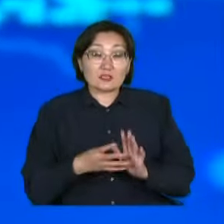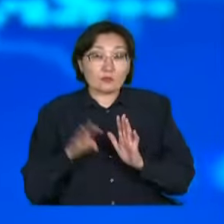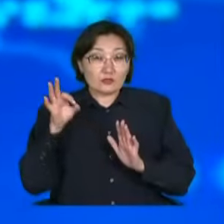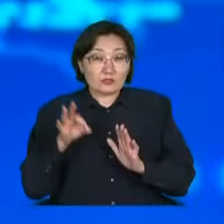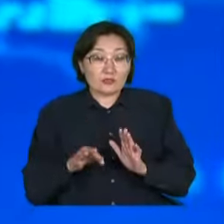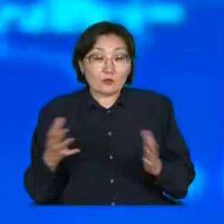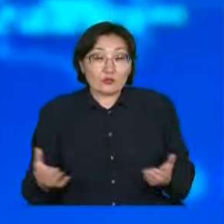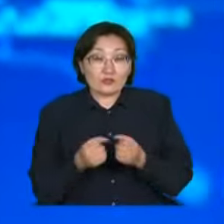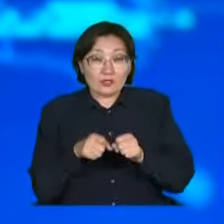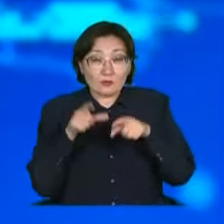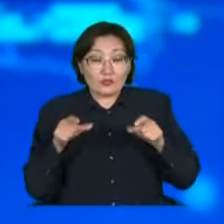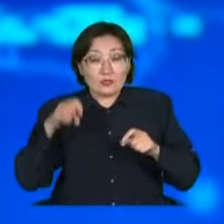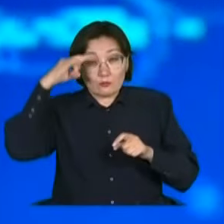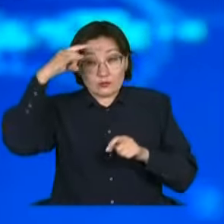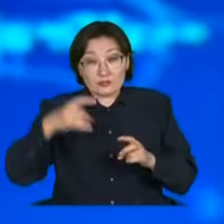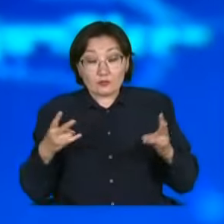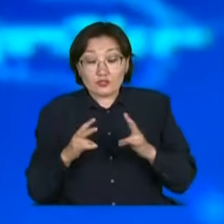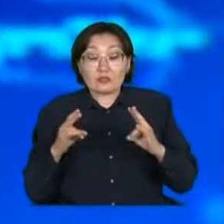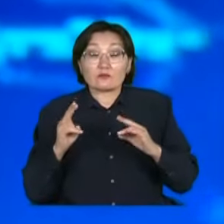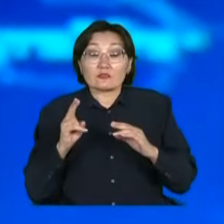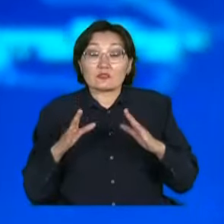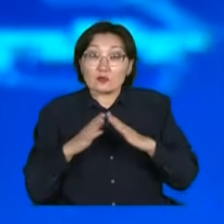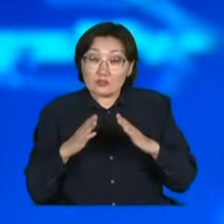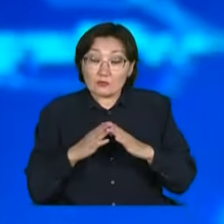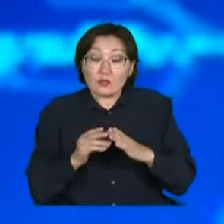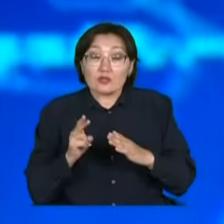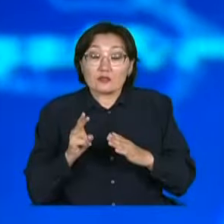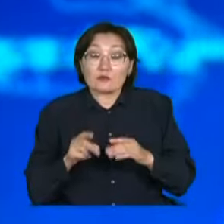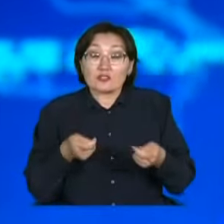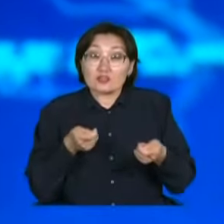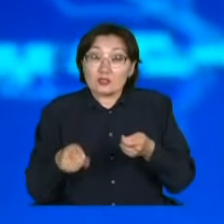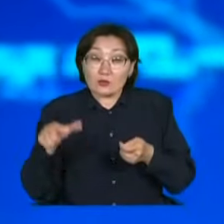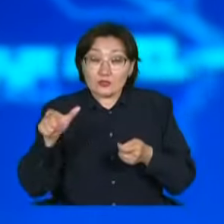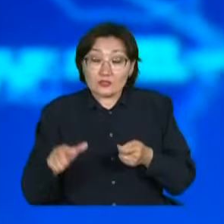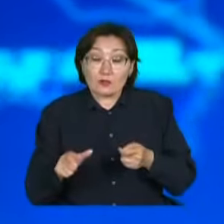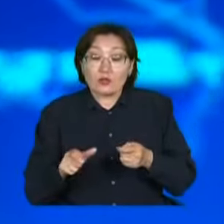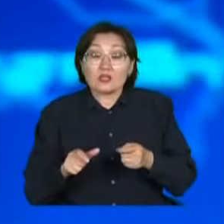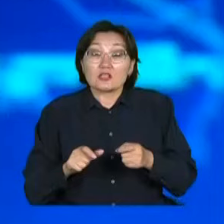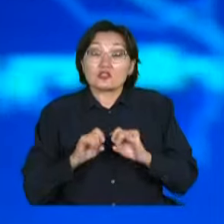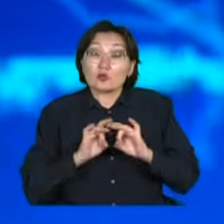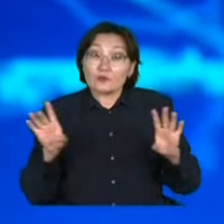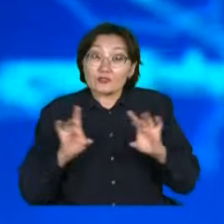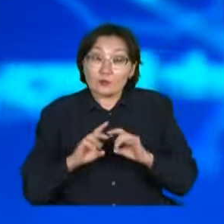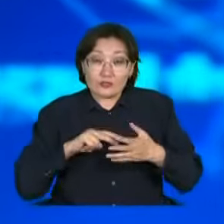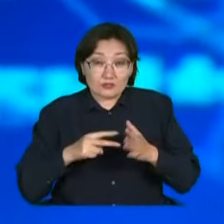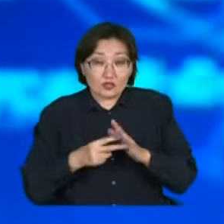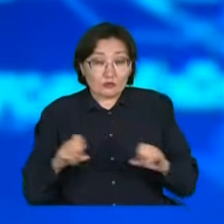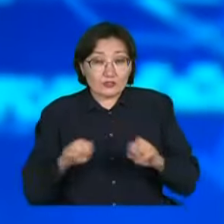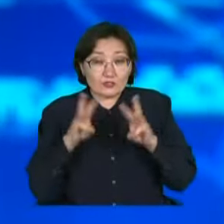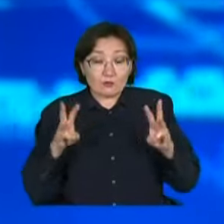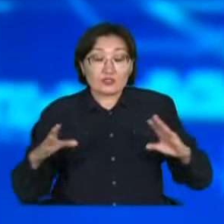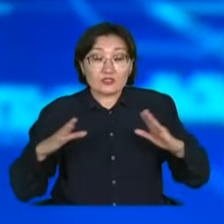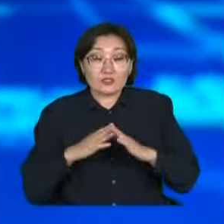90% спасателей в Казахстане нуждаются в жилье. Глава МЧС Чингиз Аринов в кулуарах правительства рассказал о планах по обеспечению